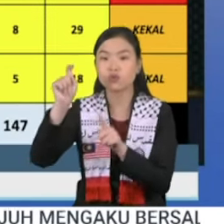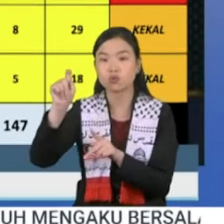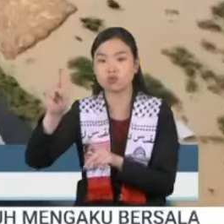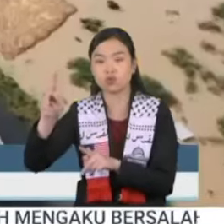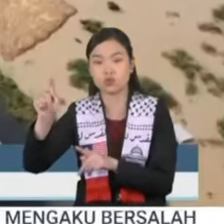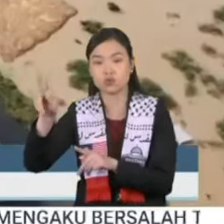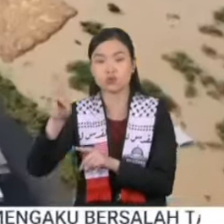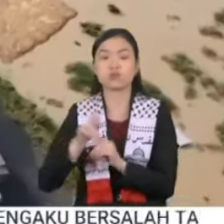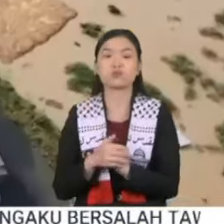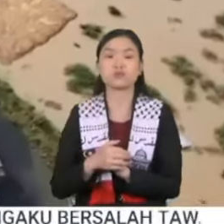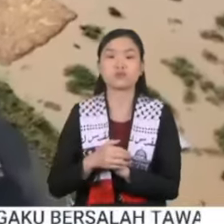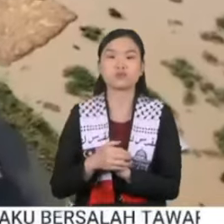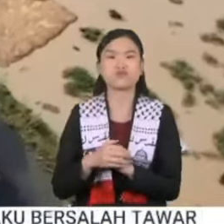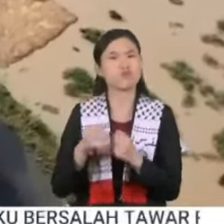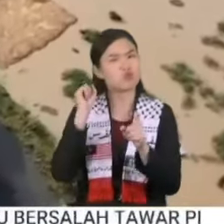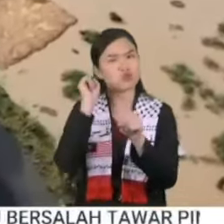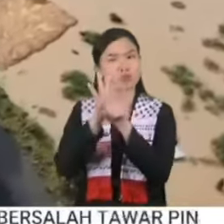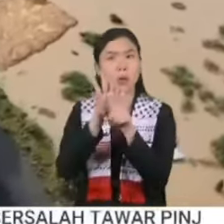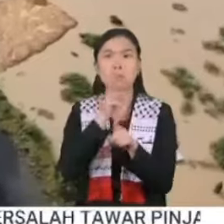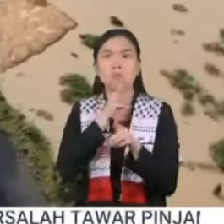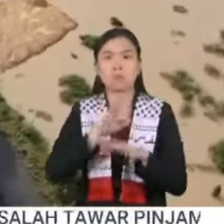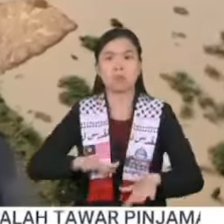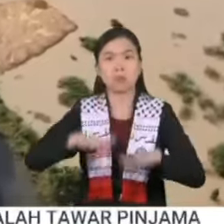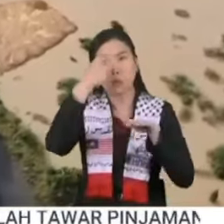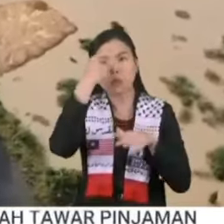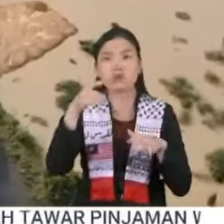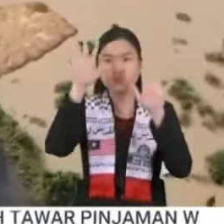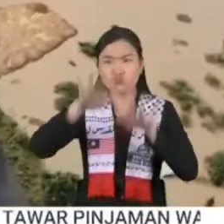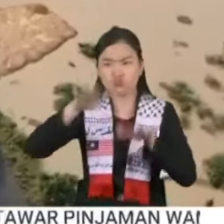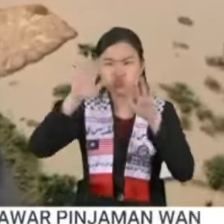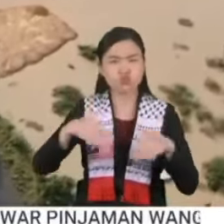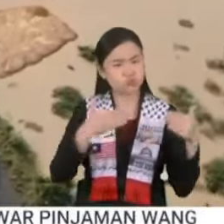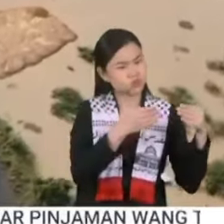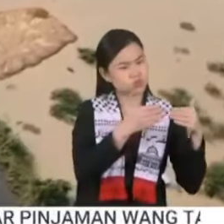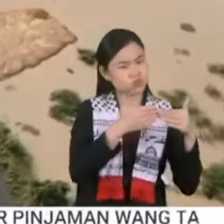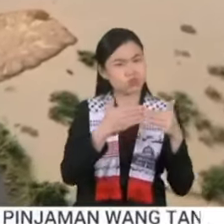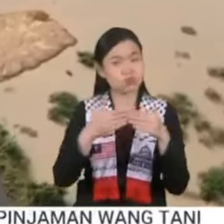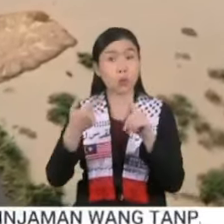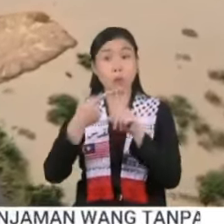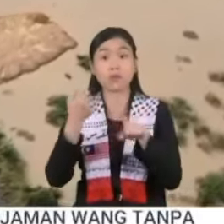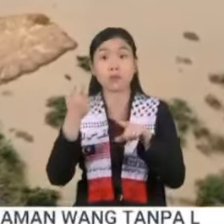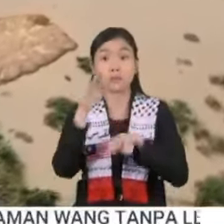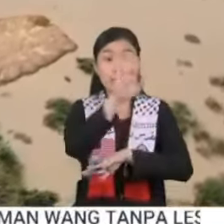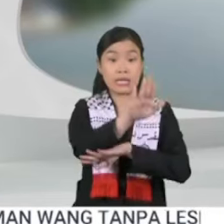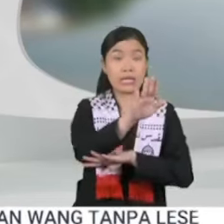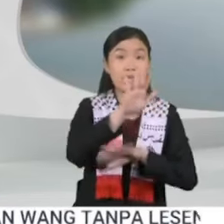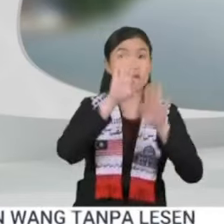ini dilanda banjir kilat susulan hujan berterusan sejak tengah hari Ahad lalu.